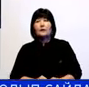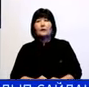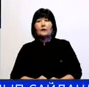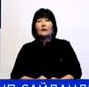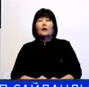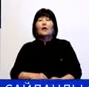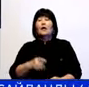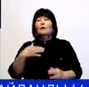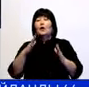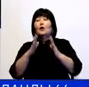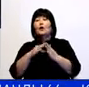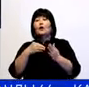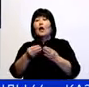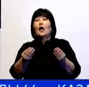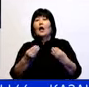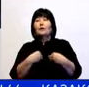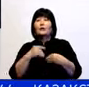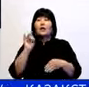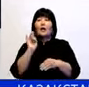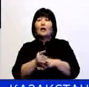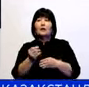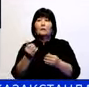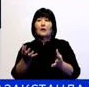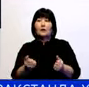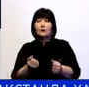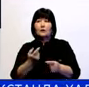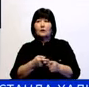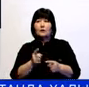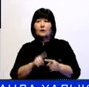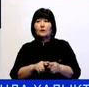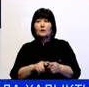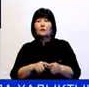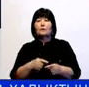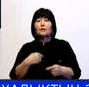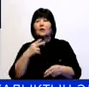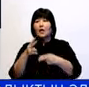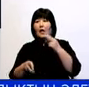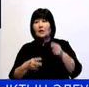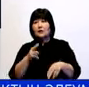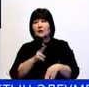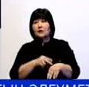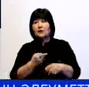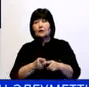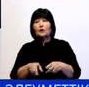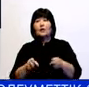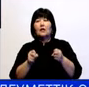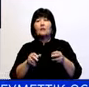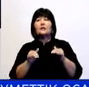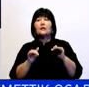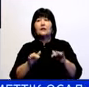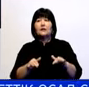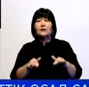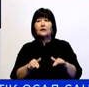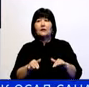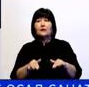алып беремін деп 500 мың теңге алдап алған болатын. Мен ГУВД-ға барып арыздандым. Ол қылмыстық іс